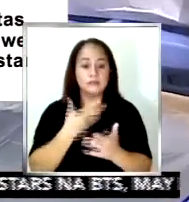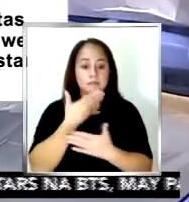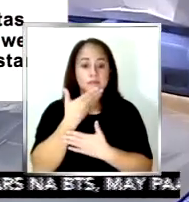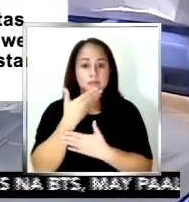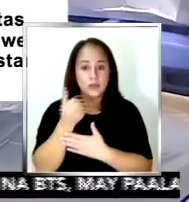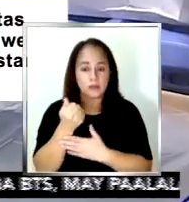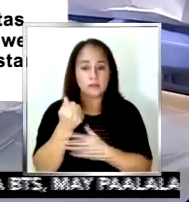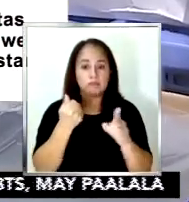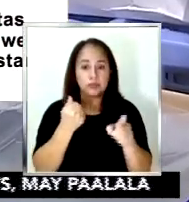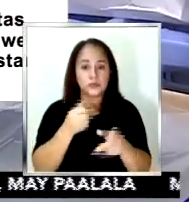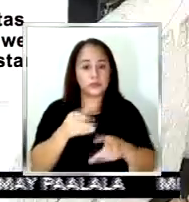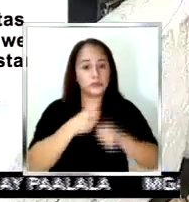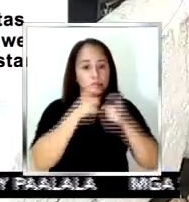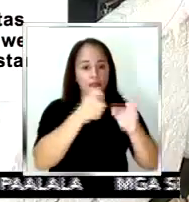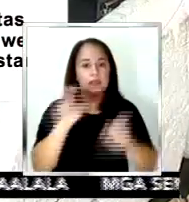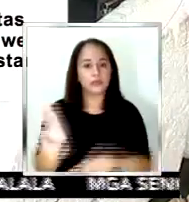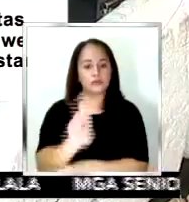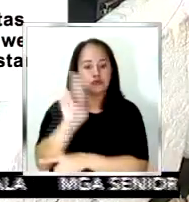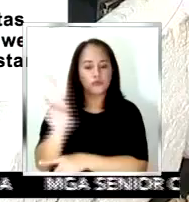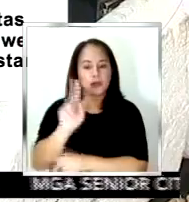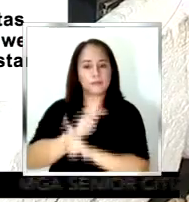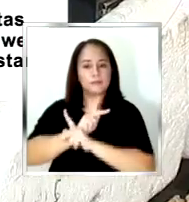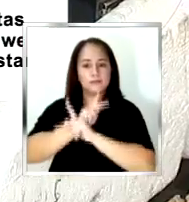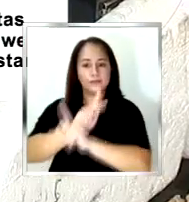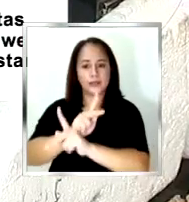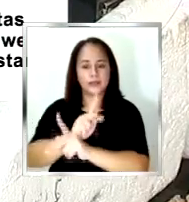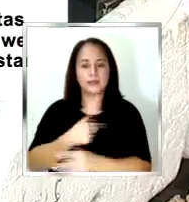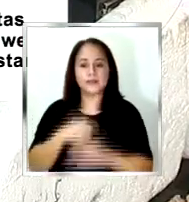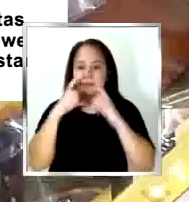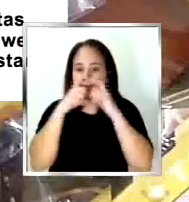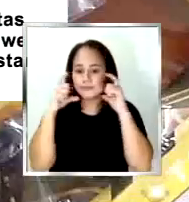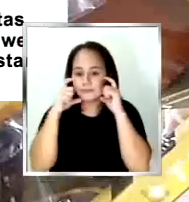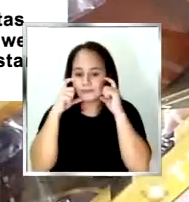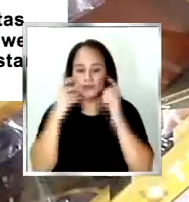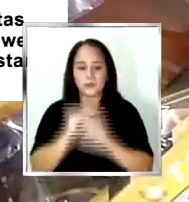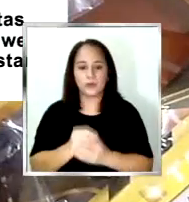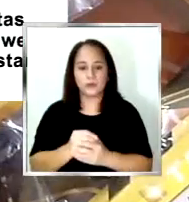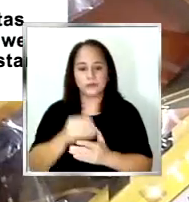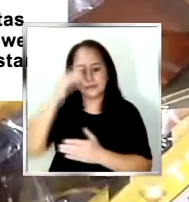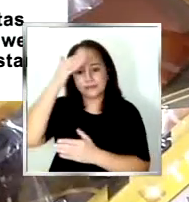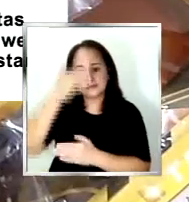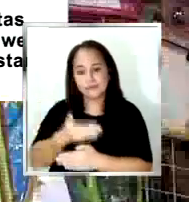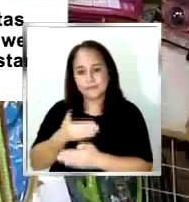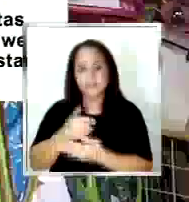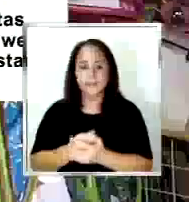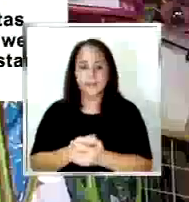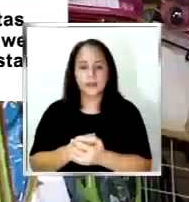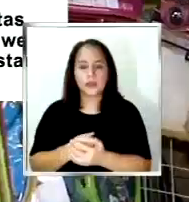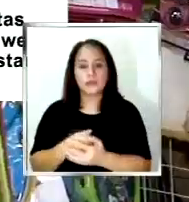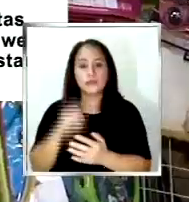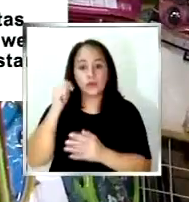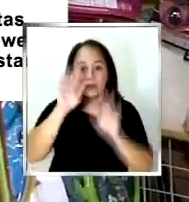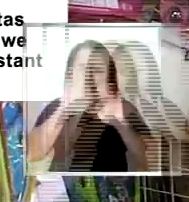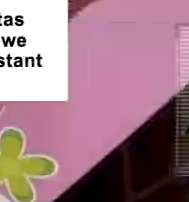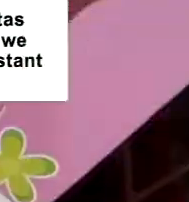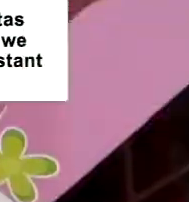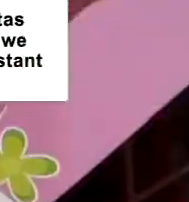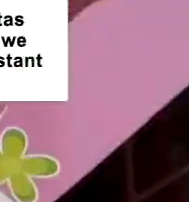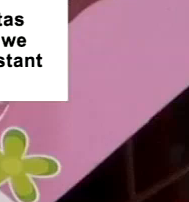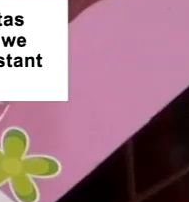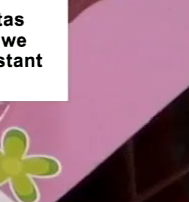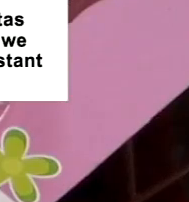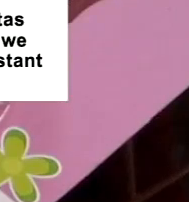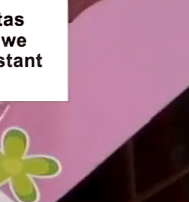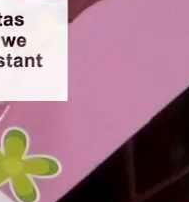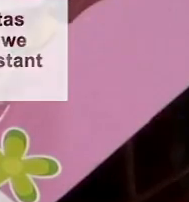regalong magagamit bilang proteksyon gaya ng face masks o face shields. Para sa mga bata naman, kung laruan ang ireregalo, tiyaking ligtas